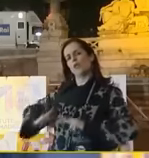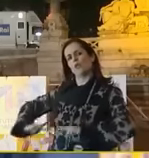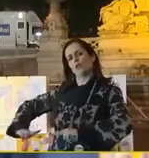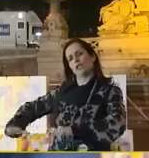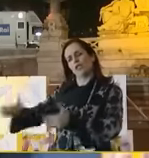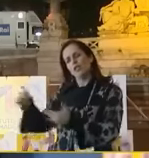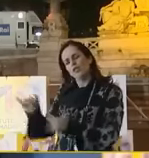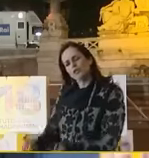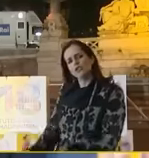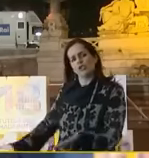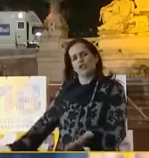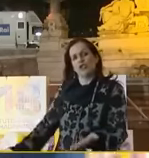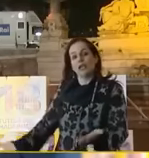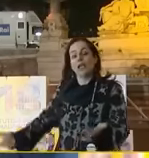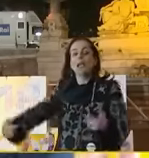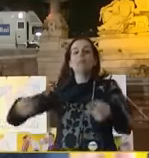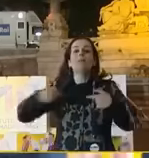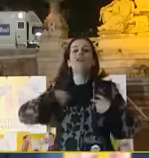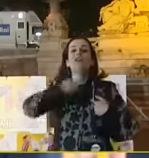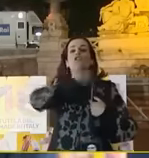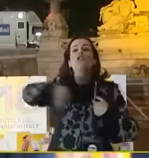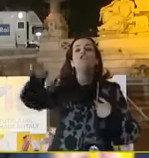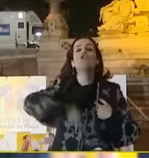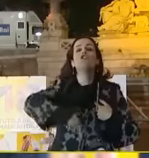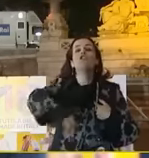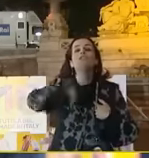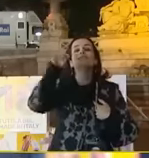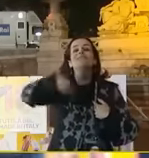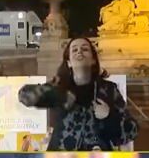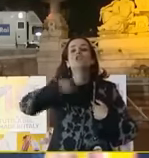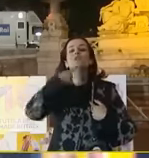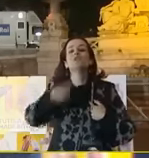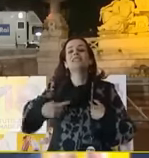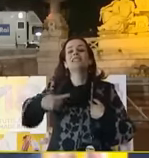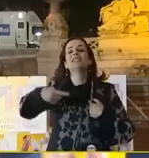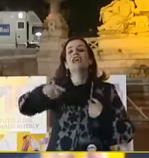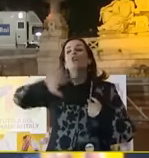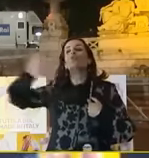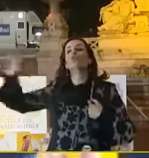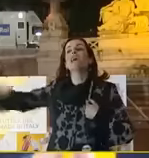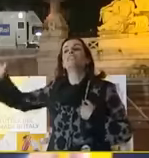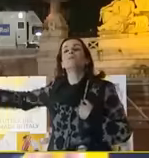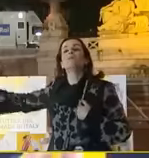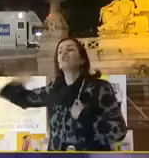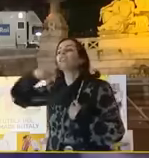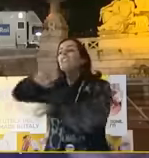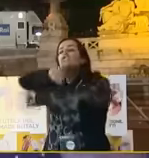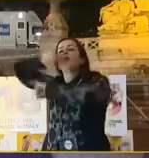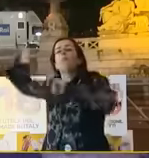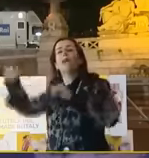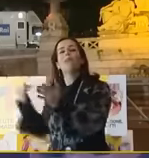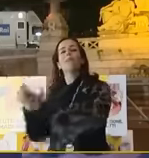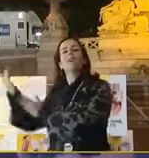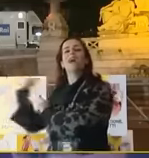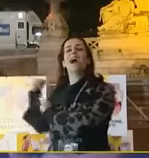Ma io sono stato votato per dire quello che gli altri non hanno detto negli ultimi anni.